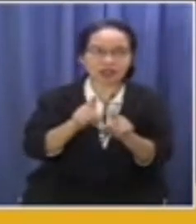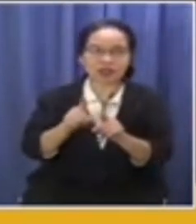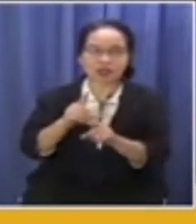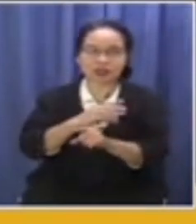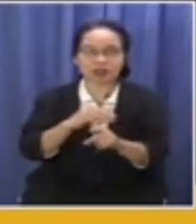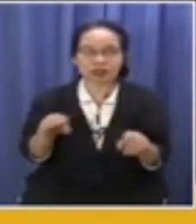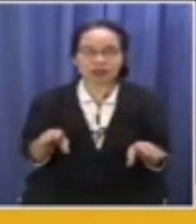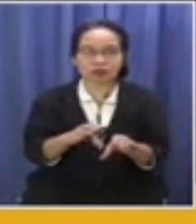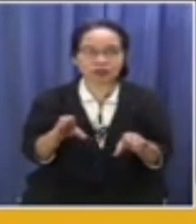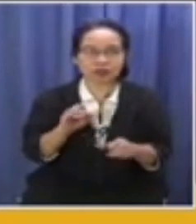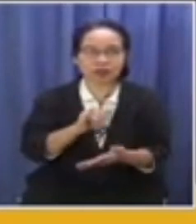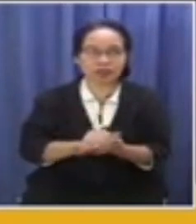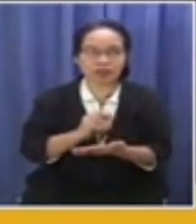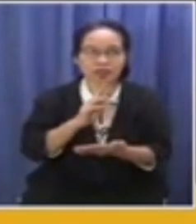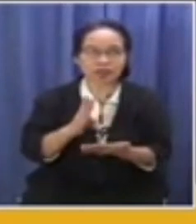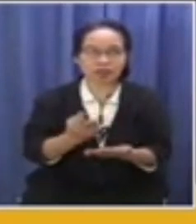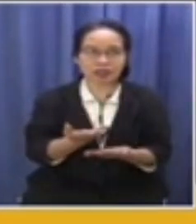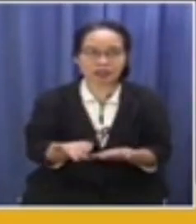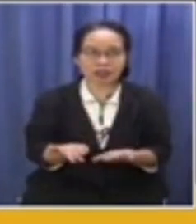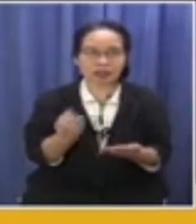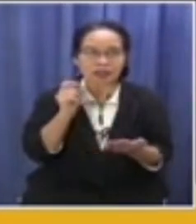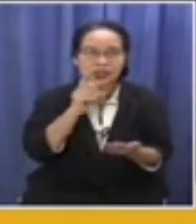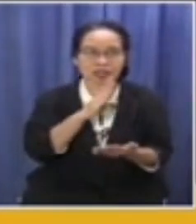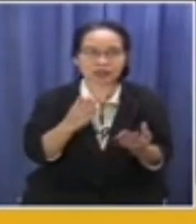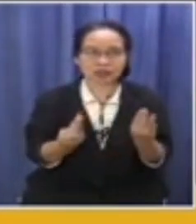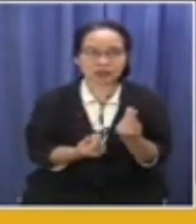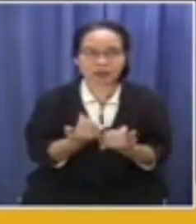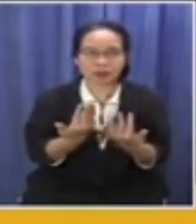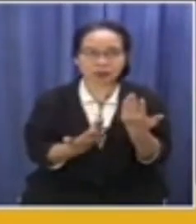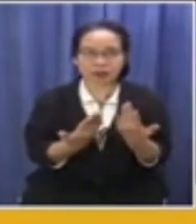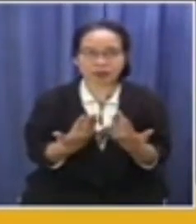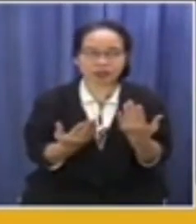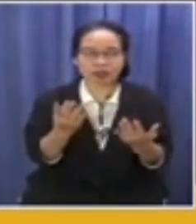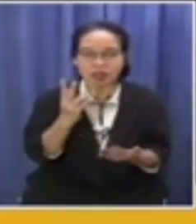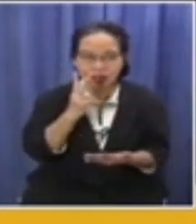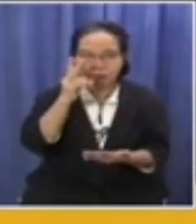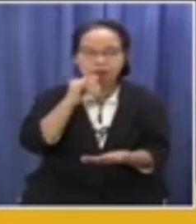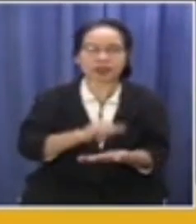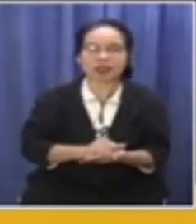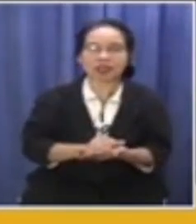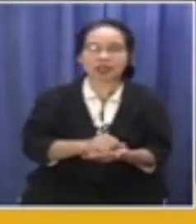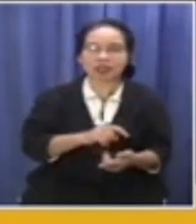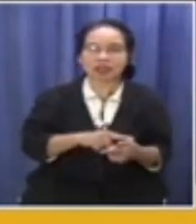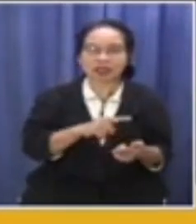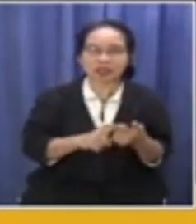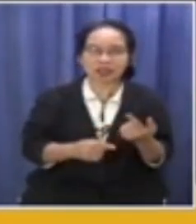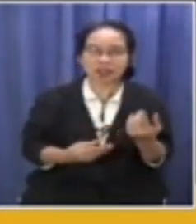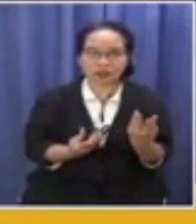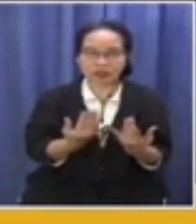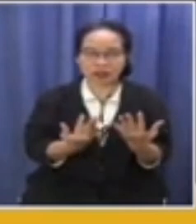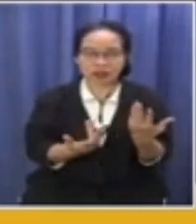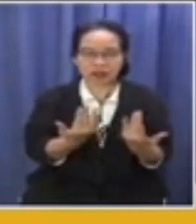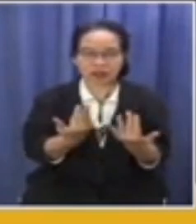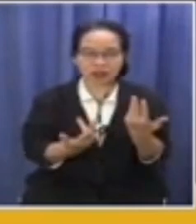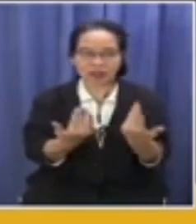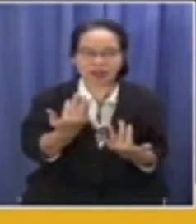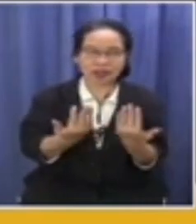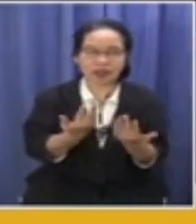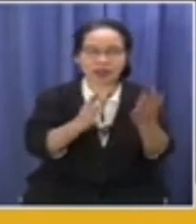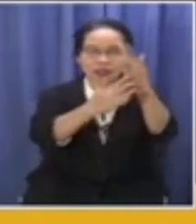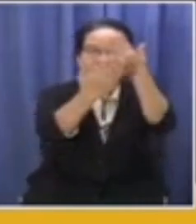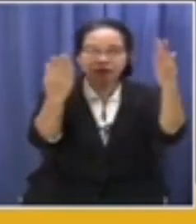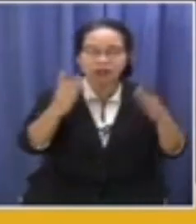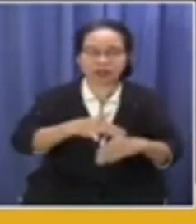lupa't ang gawang nasa lupa ay pawang nsunog Yan na po yan pagka nasunog na yung lupa't